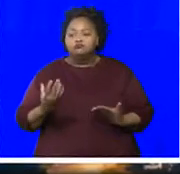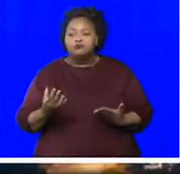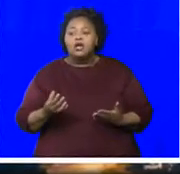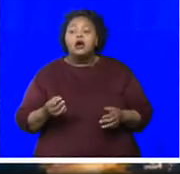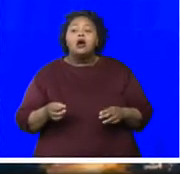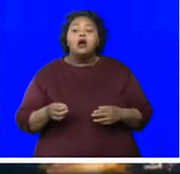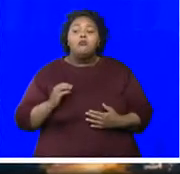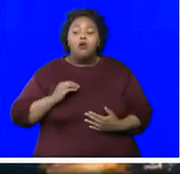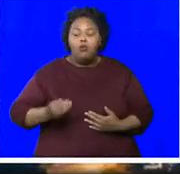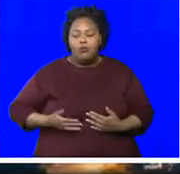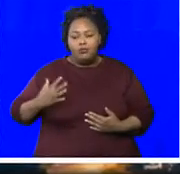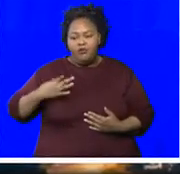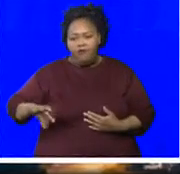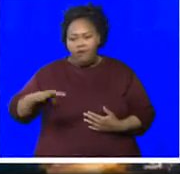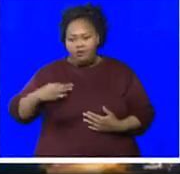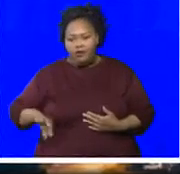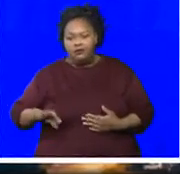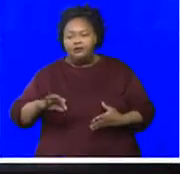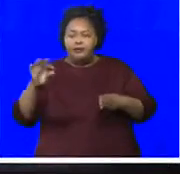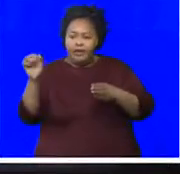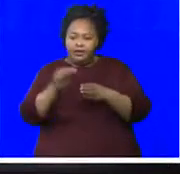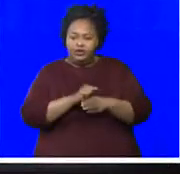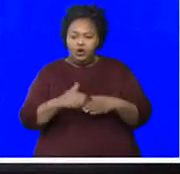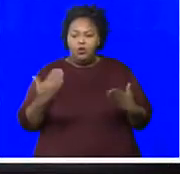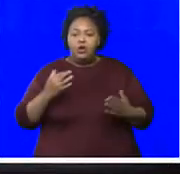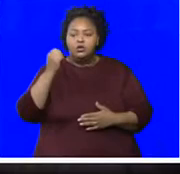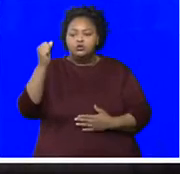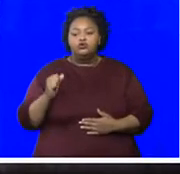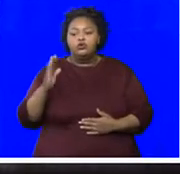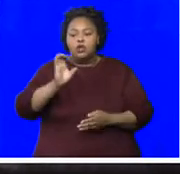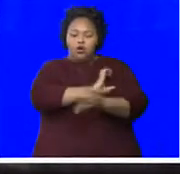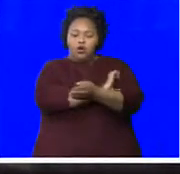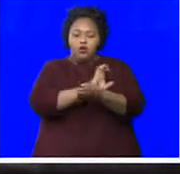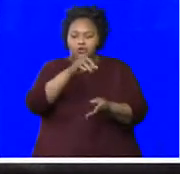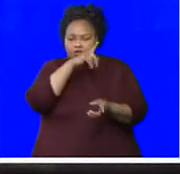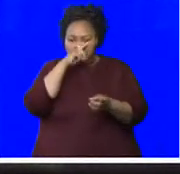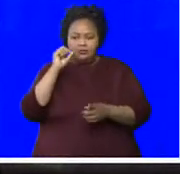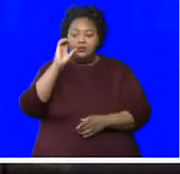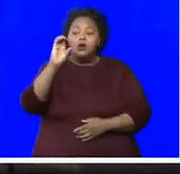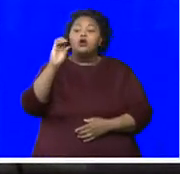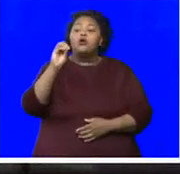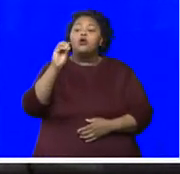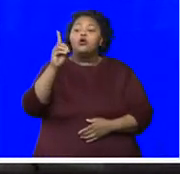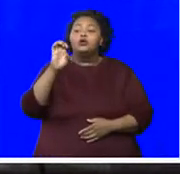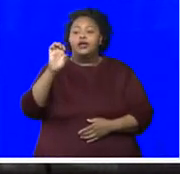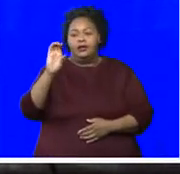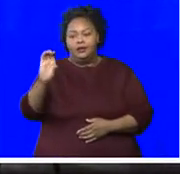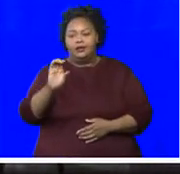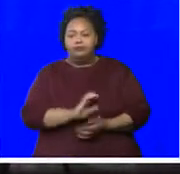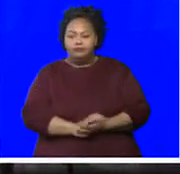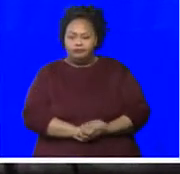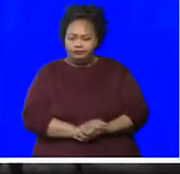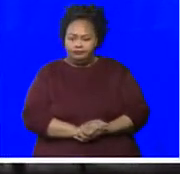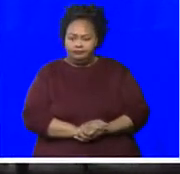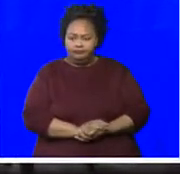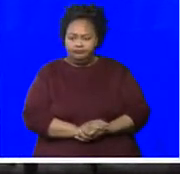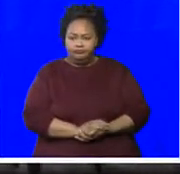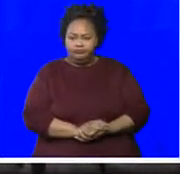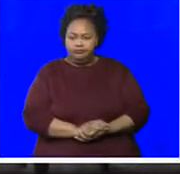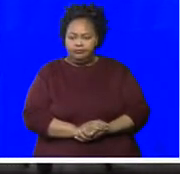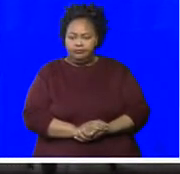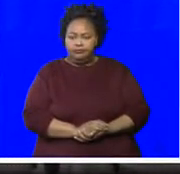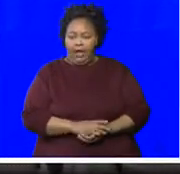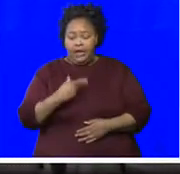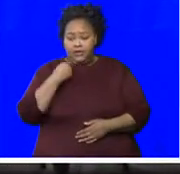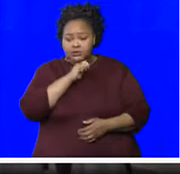kuchubeka ezulwini eCodec. Inhlangano yeTaiwan Technical Mission ngokusebenzisana nemkhankaso 1 billion rising bahlanganise